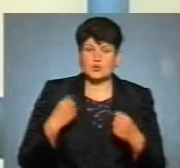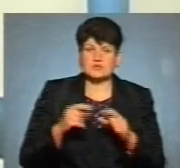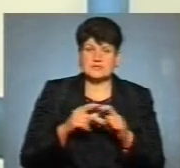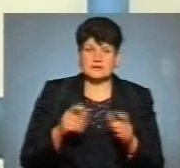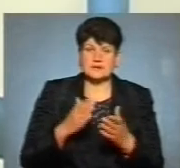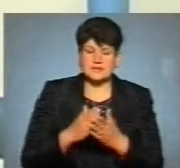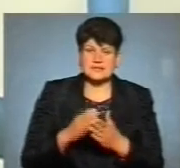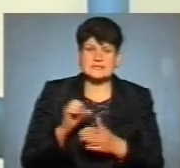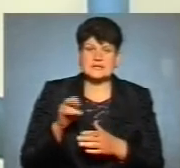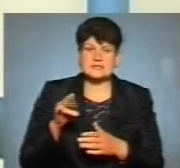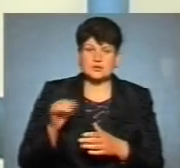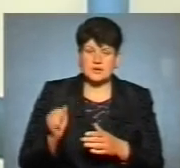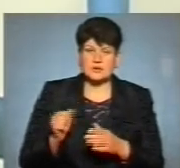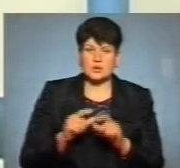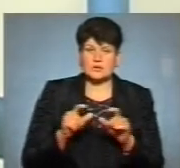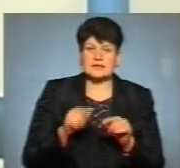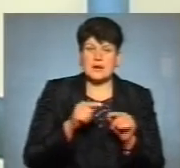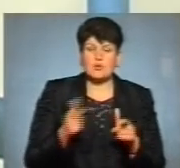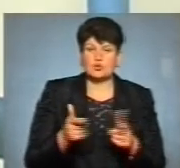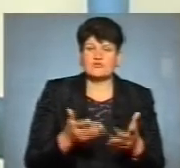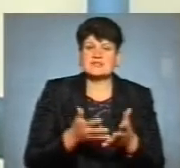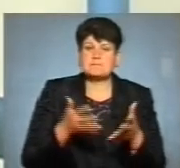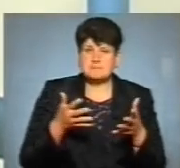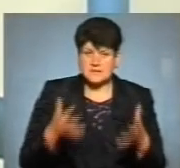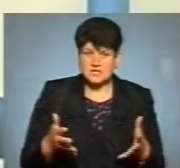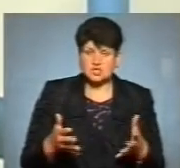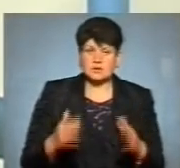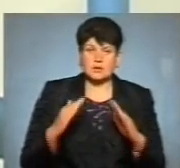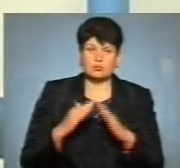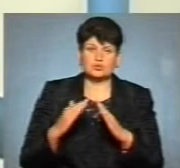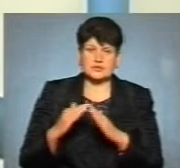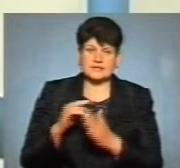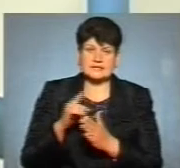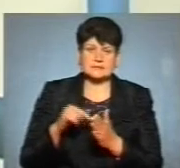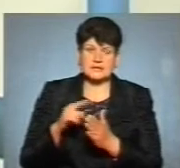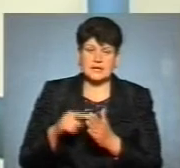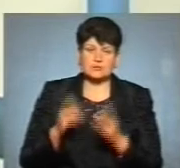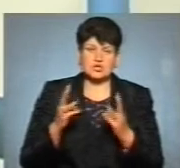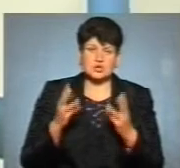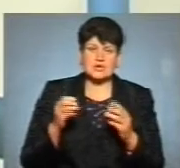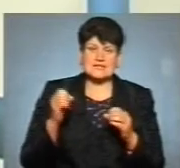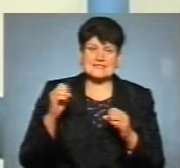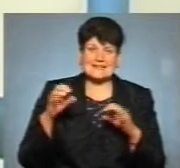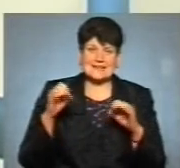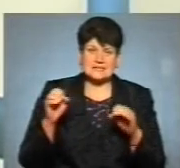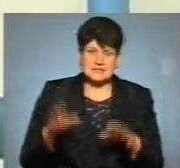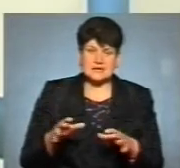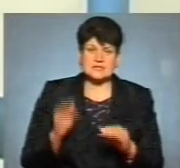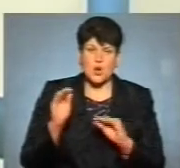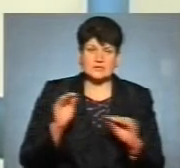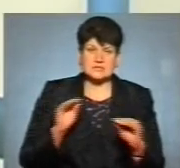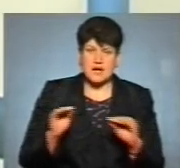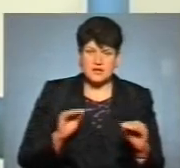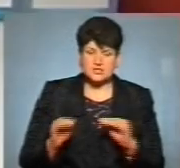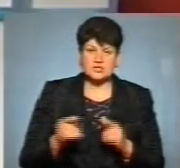стаціонарні корпуси, звичайно, що там готовність більша, тому що десь і будинки щодо питань пожежної сигналізації оснащені, чи